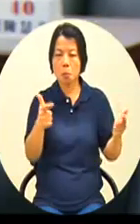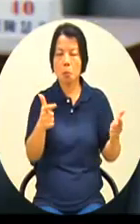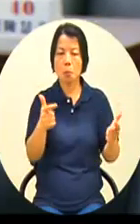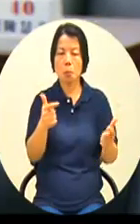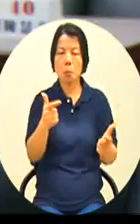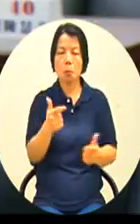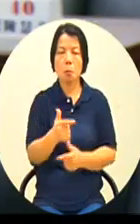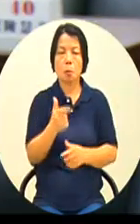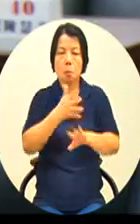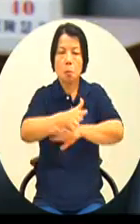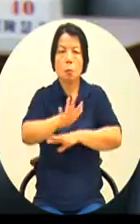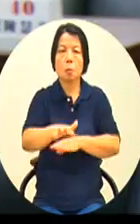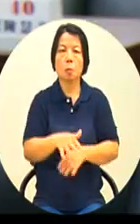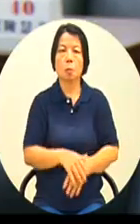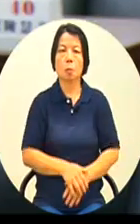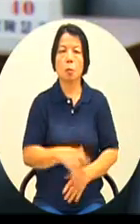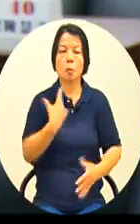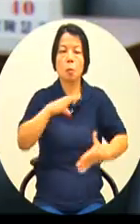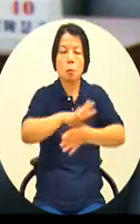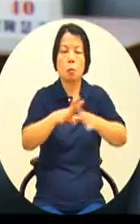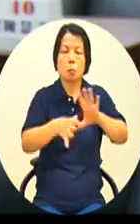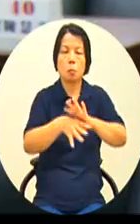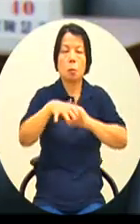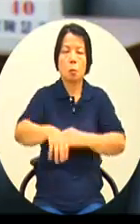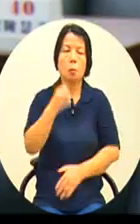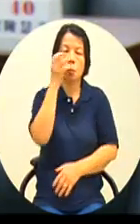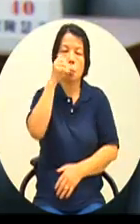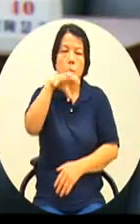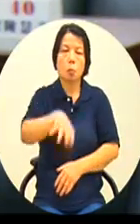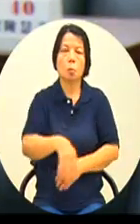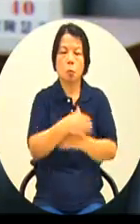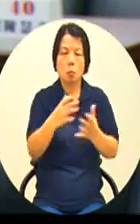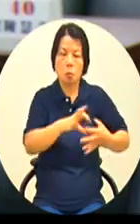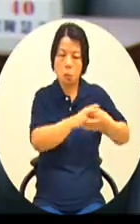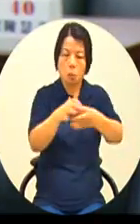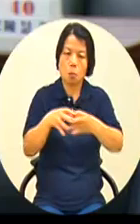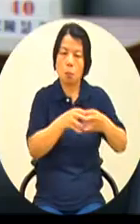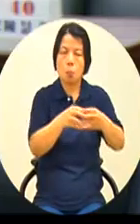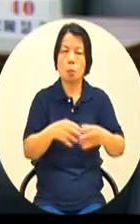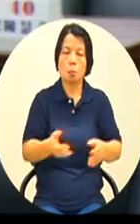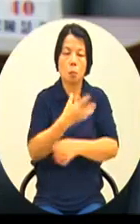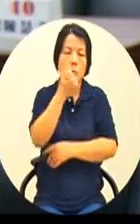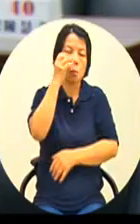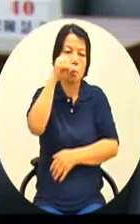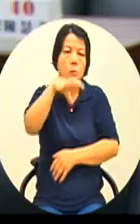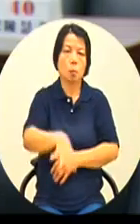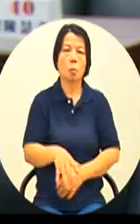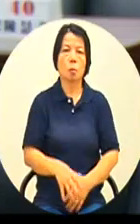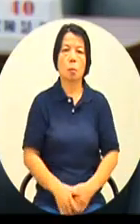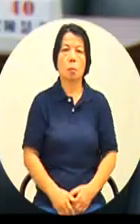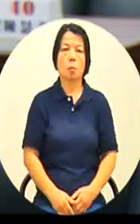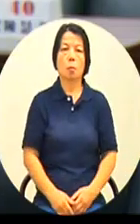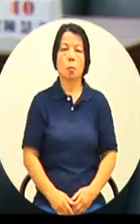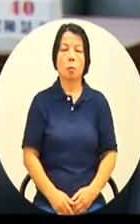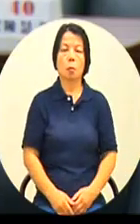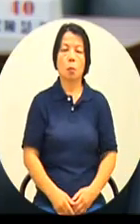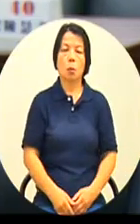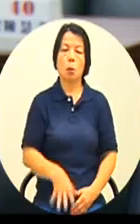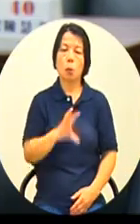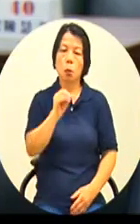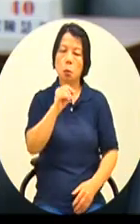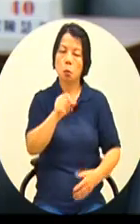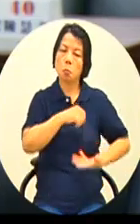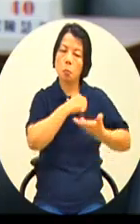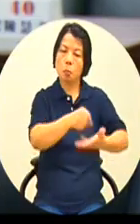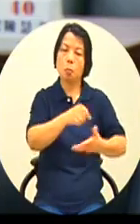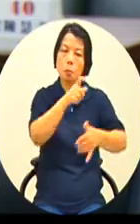局、甲咱文化局啊来做一个真好的结合，看公安局吼，啊，即有啥物较好的即提案，